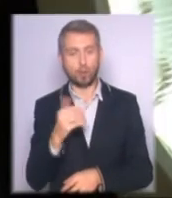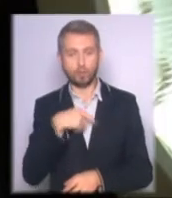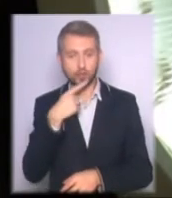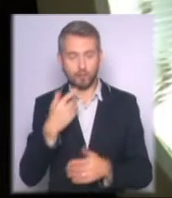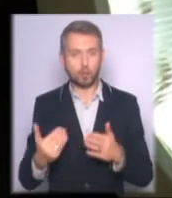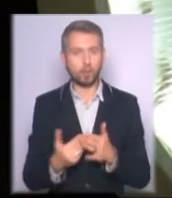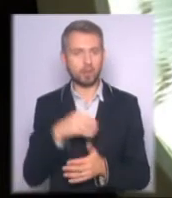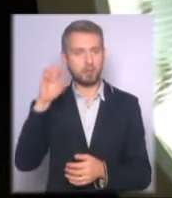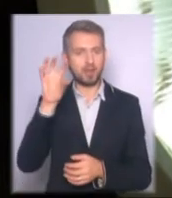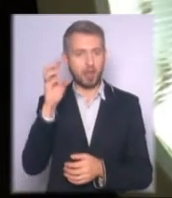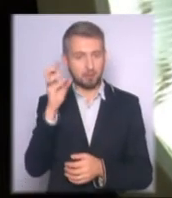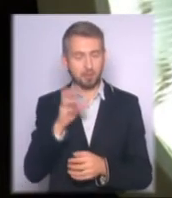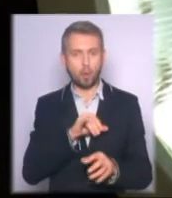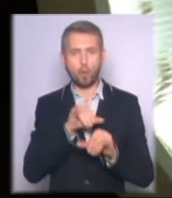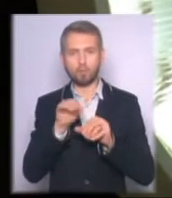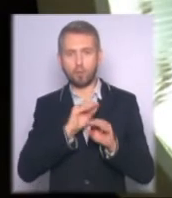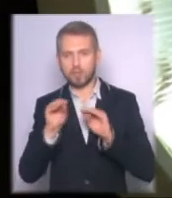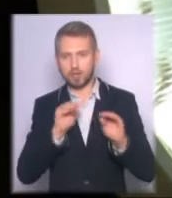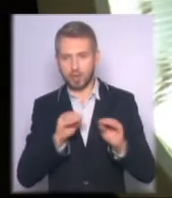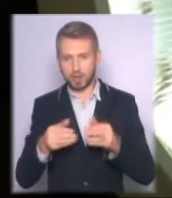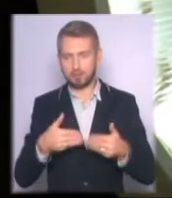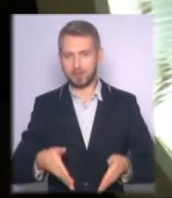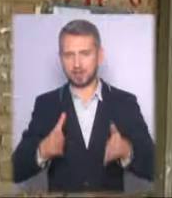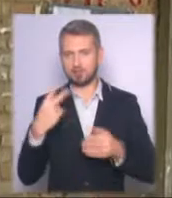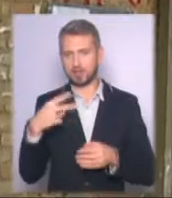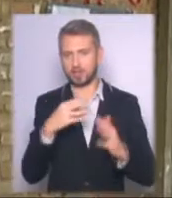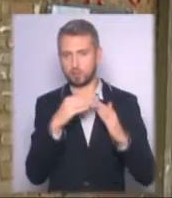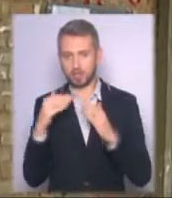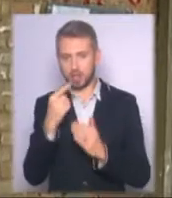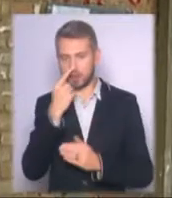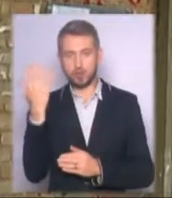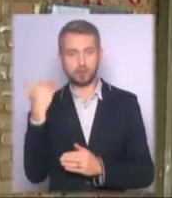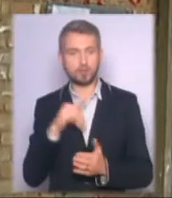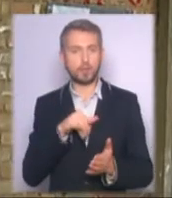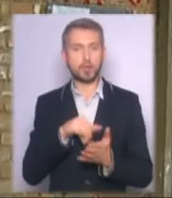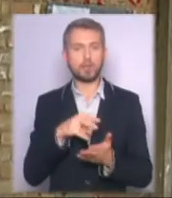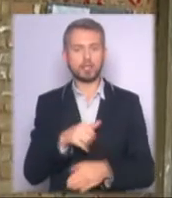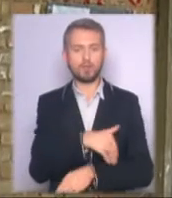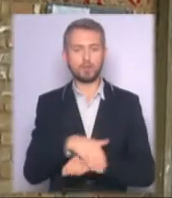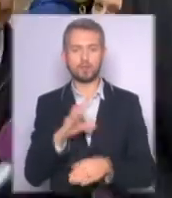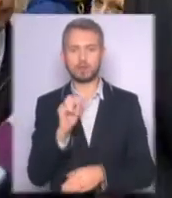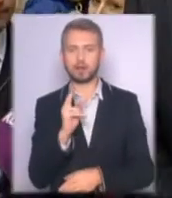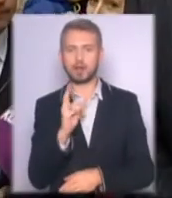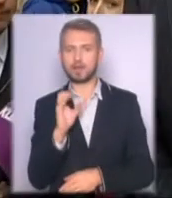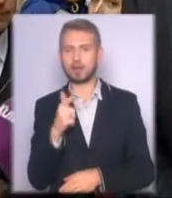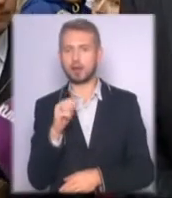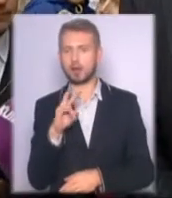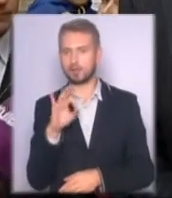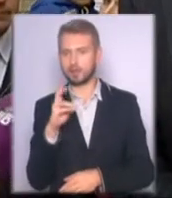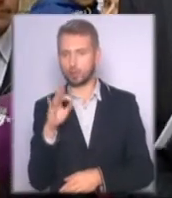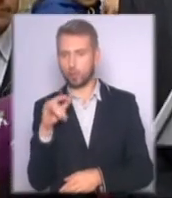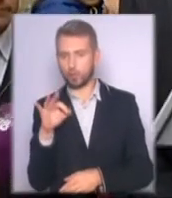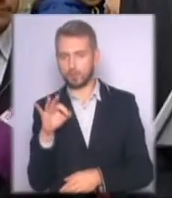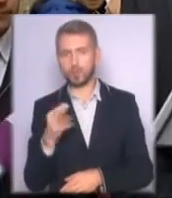обладнали під'їзди у двох десятках будинків. А нещодавно економне освітлення встановили на вулиці Саксаганського. Мы